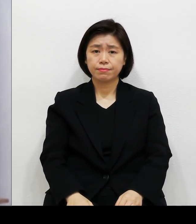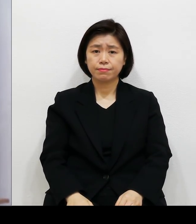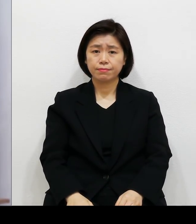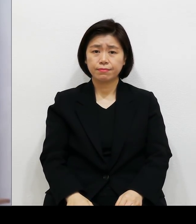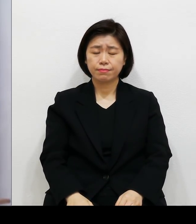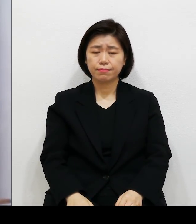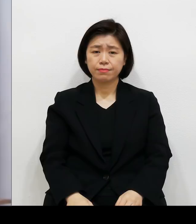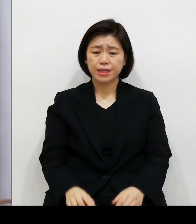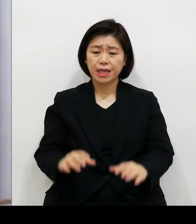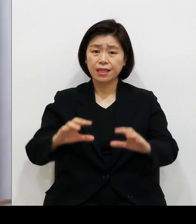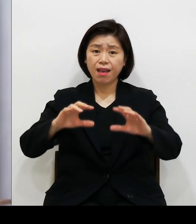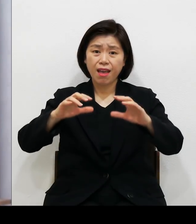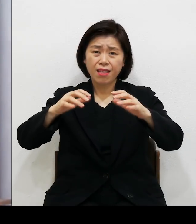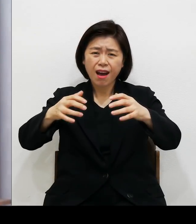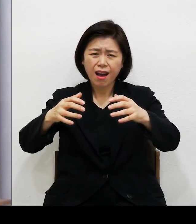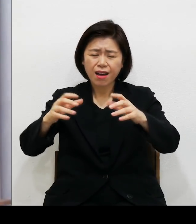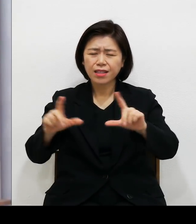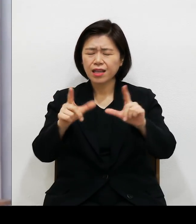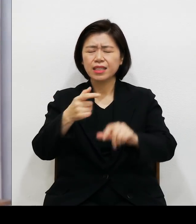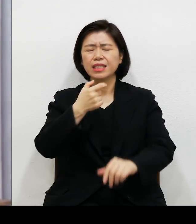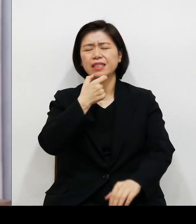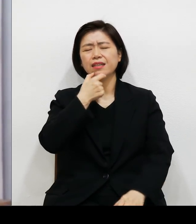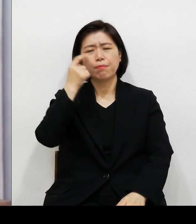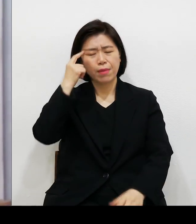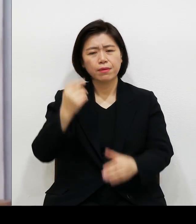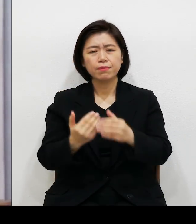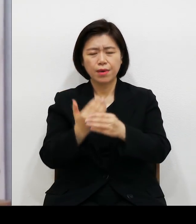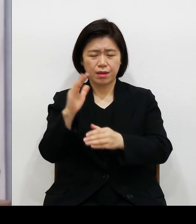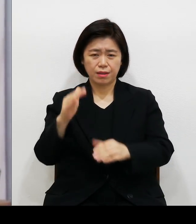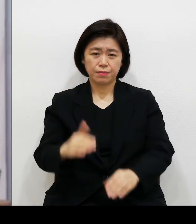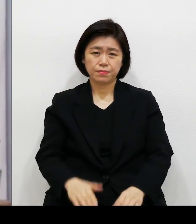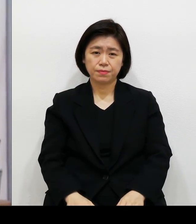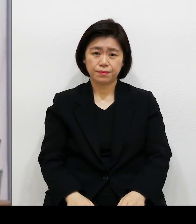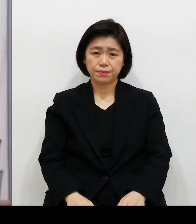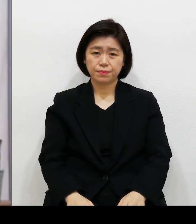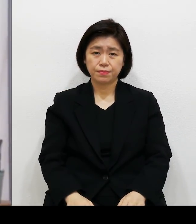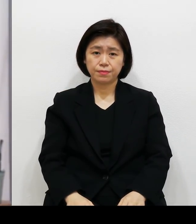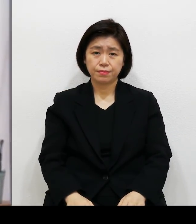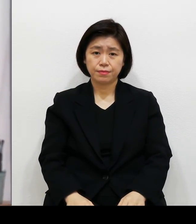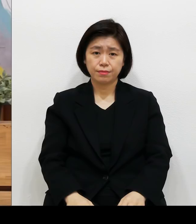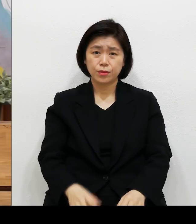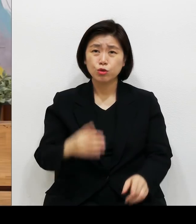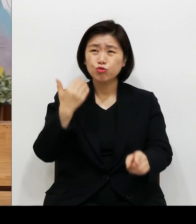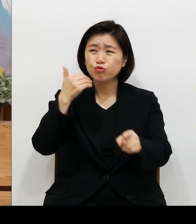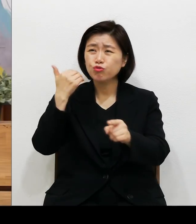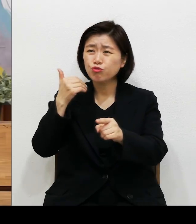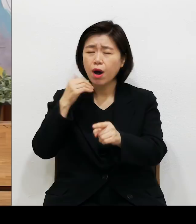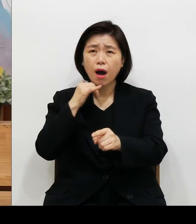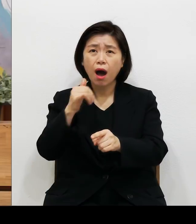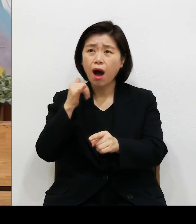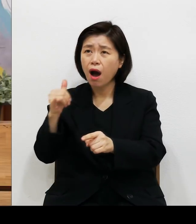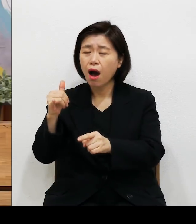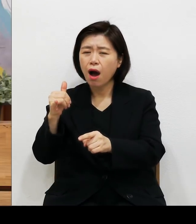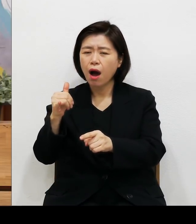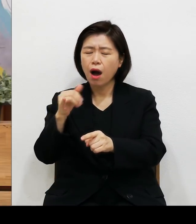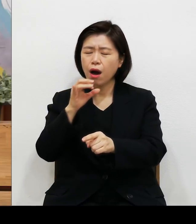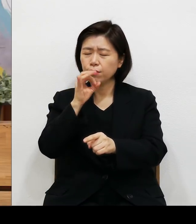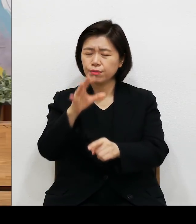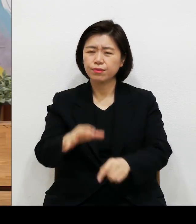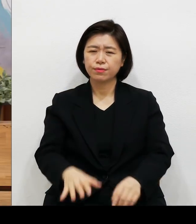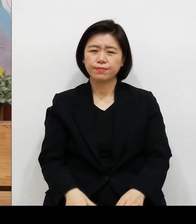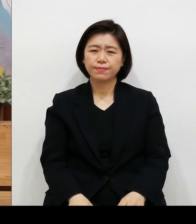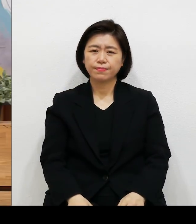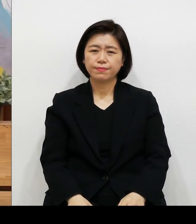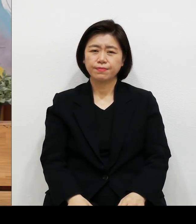사람들이 다 싫어지고 세상이 무서워지니까 또다시 누군가한테 전화도 못 하겠는 거예요.